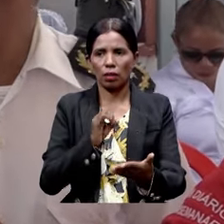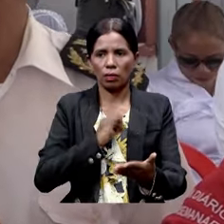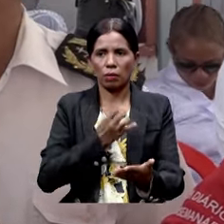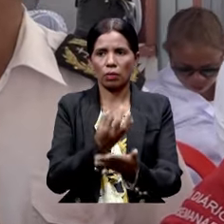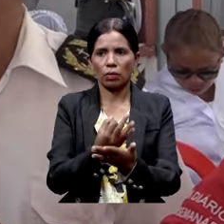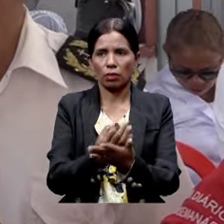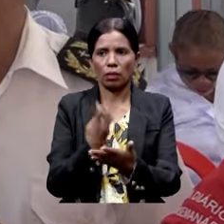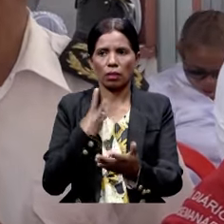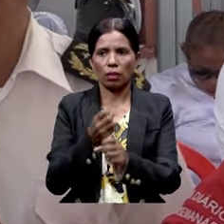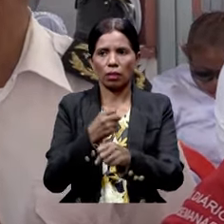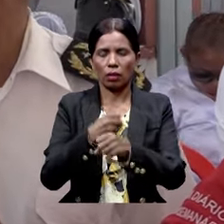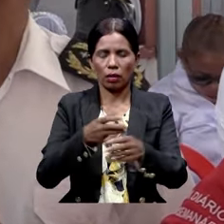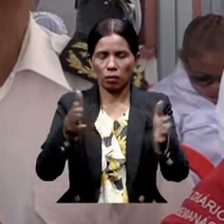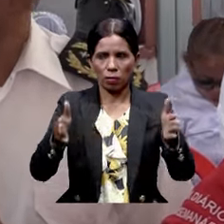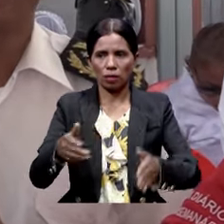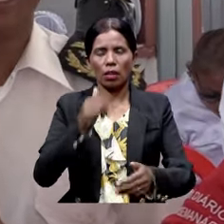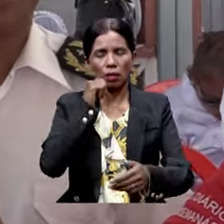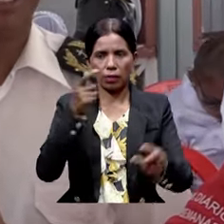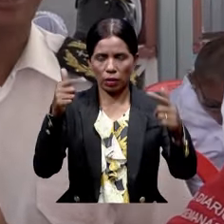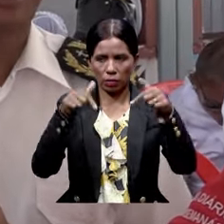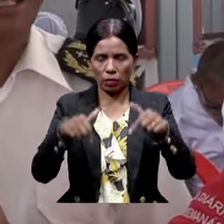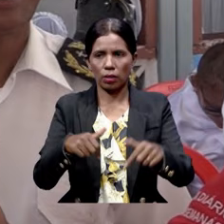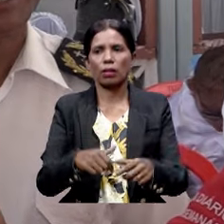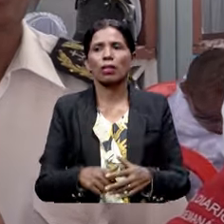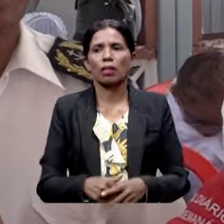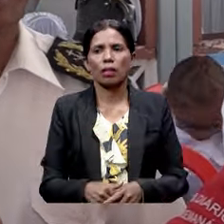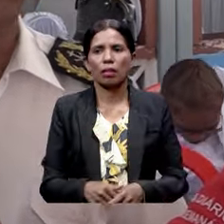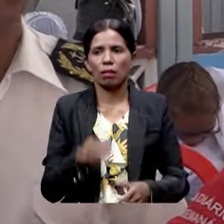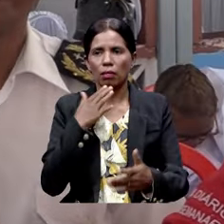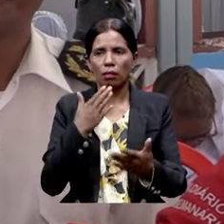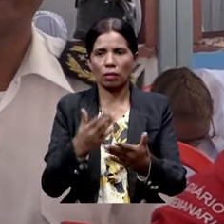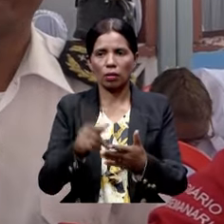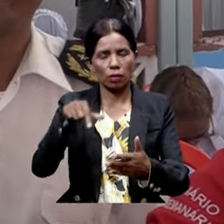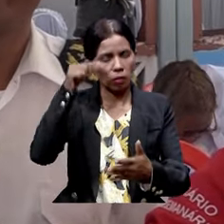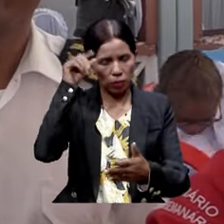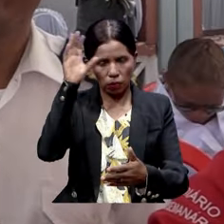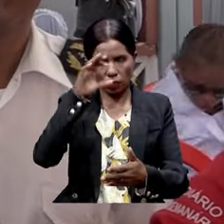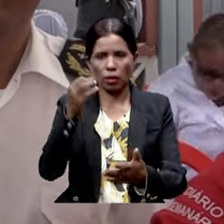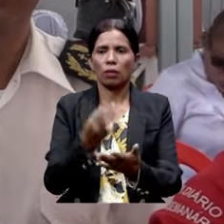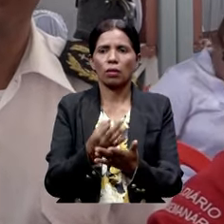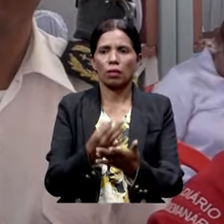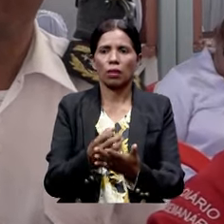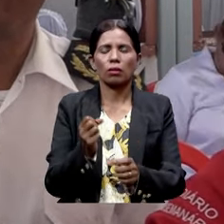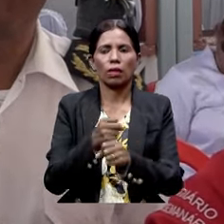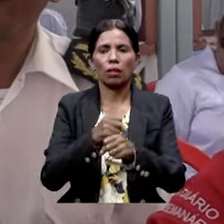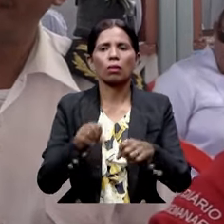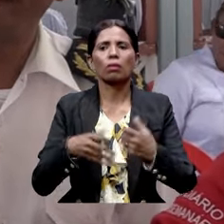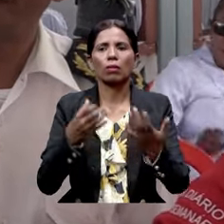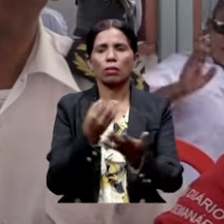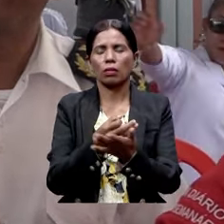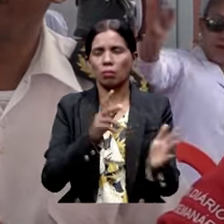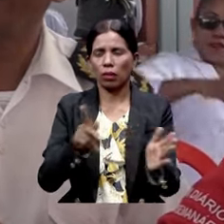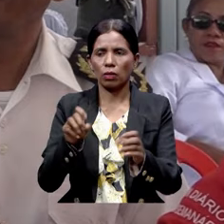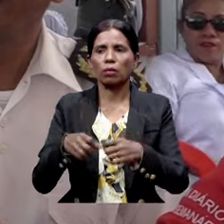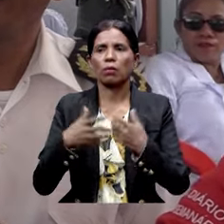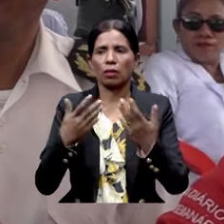gare agora waru karu pronto que essa aba nem mai par mas buat ne laten sira governo bukala e osa nga to alu sa osa ia ma kal plan wen sa